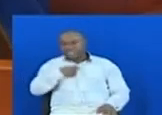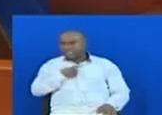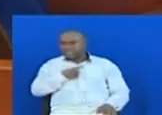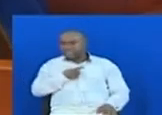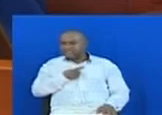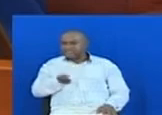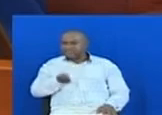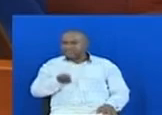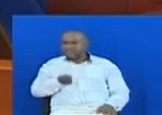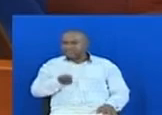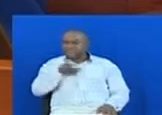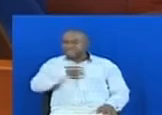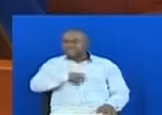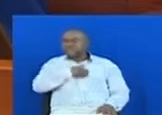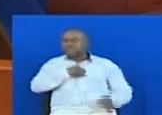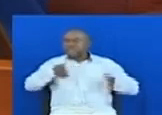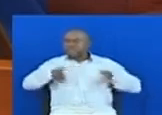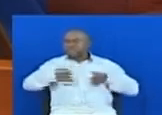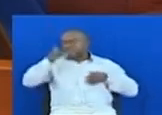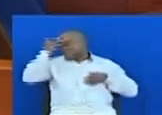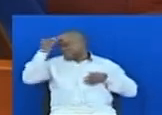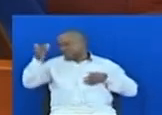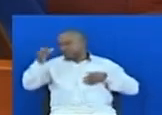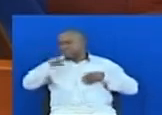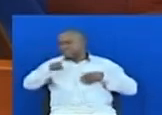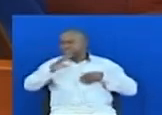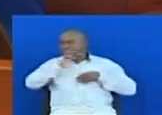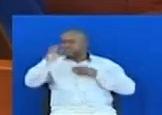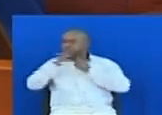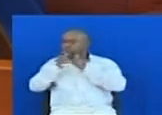sijui kifua kinanibana, sijui corona hii, sijui nini.